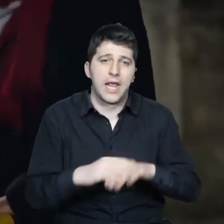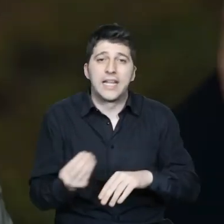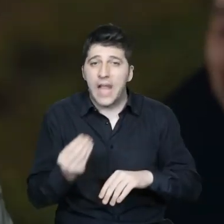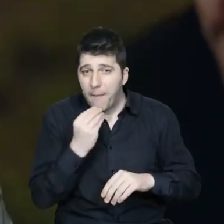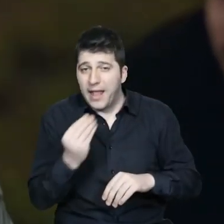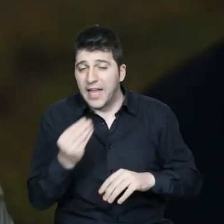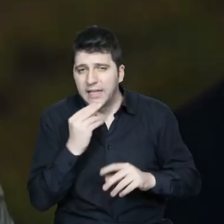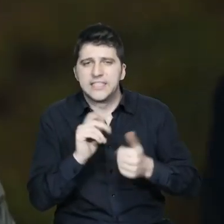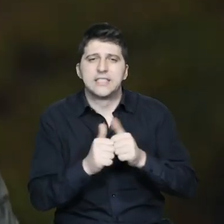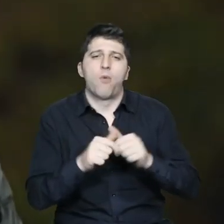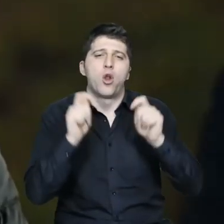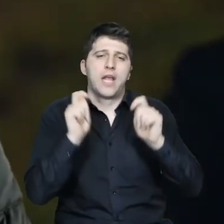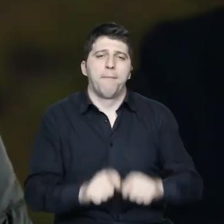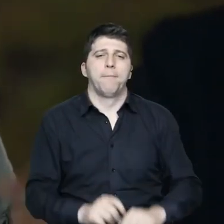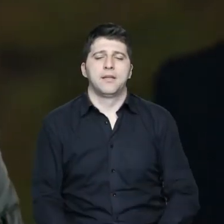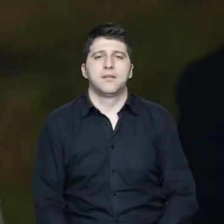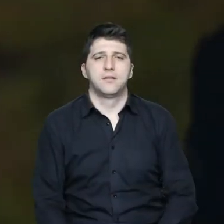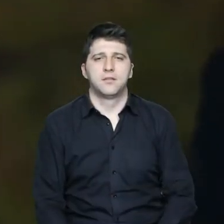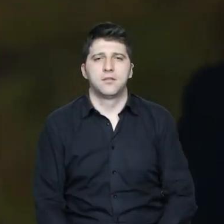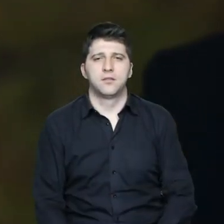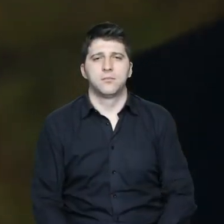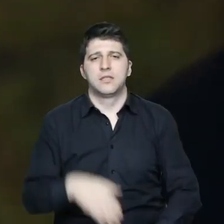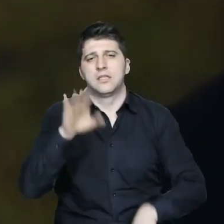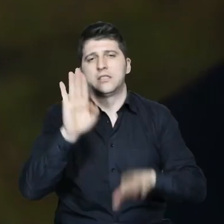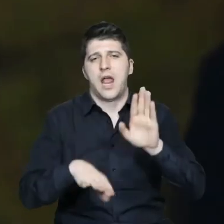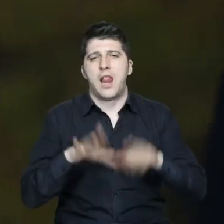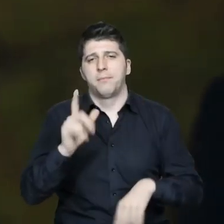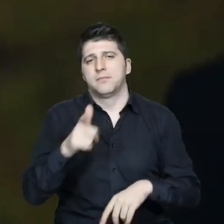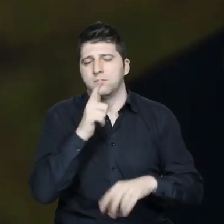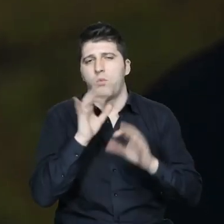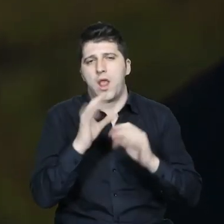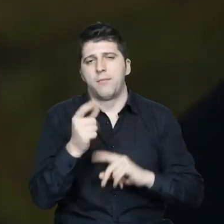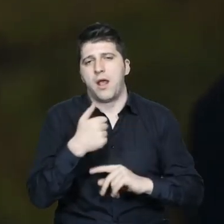Yemek ye, spor yap. Slogan olarak İbrahim abime söyleyeyim.